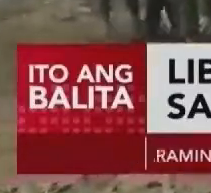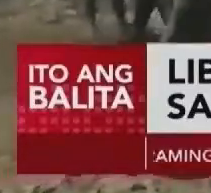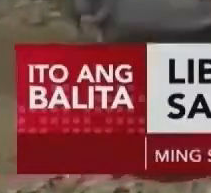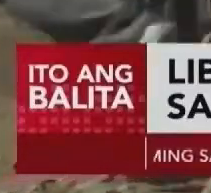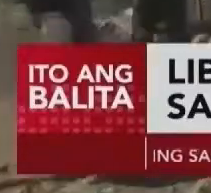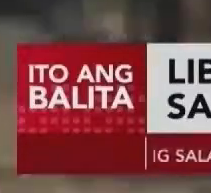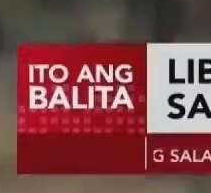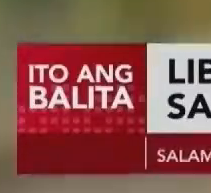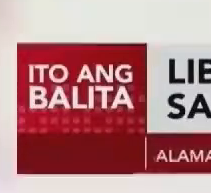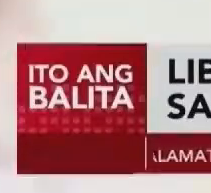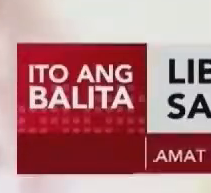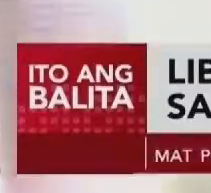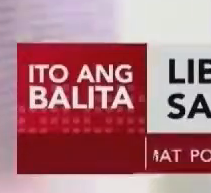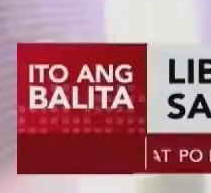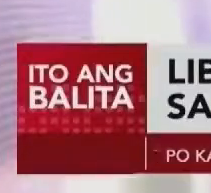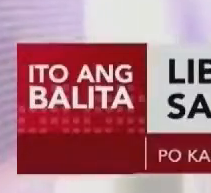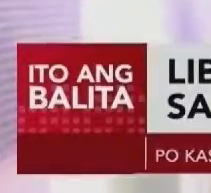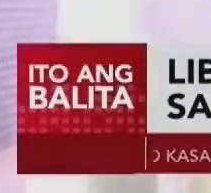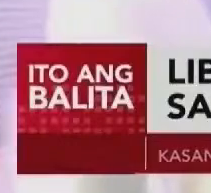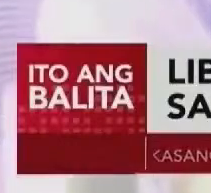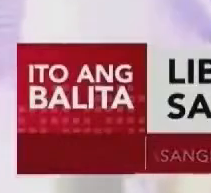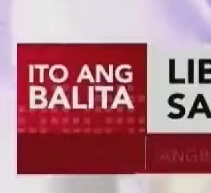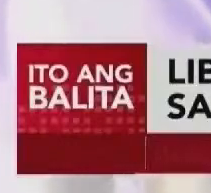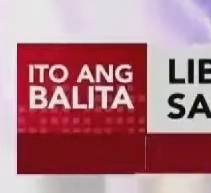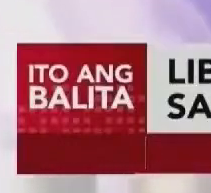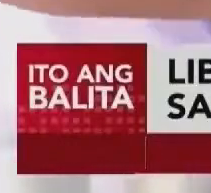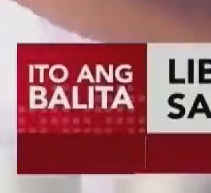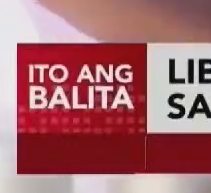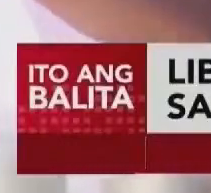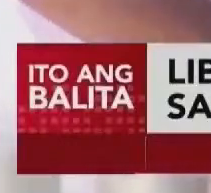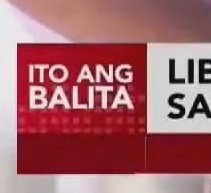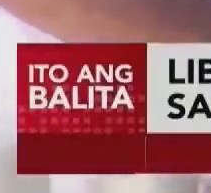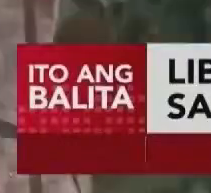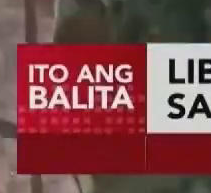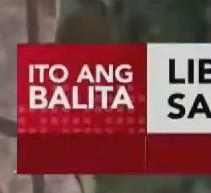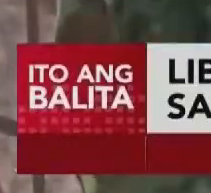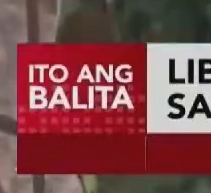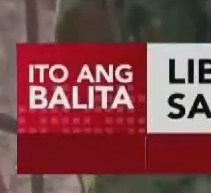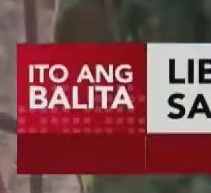South, Tagaytay City. Agad itong tinugunan ng grupo.